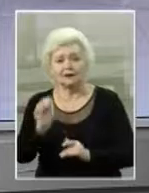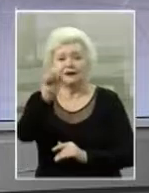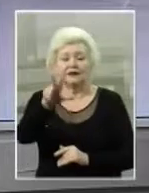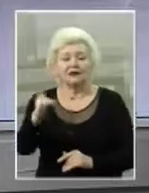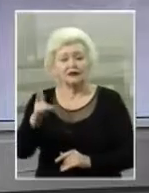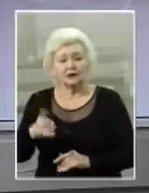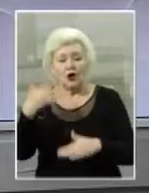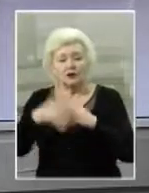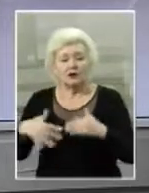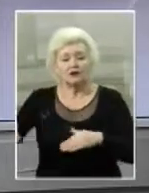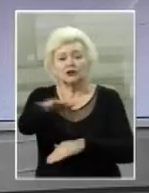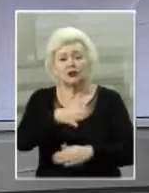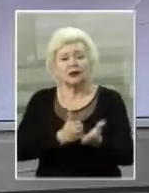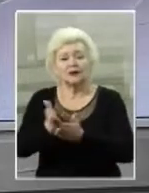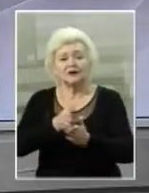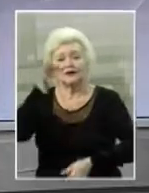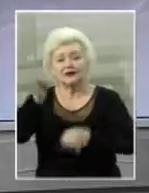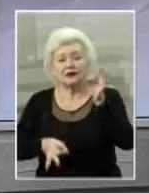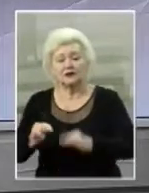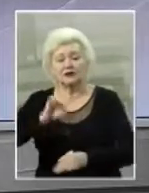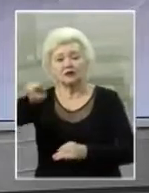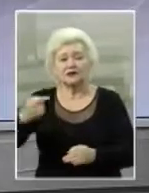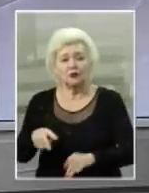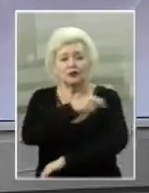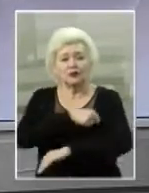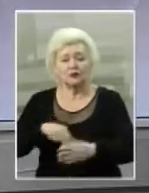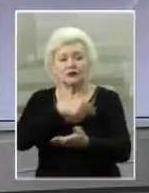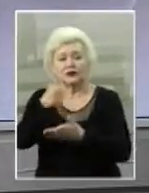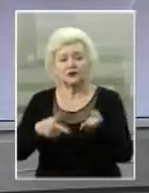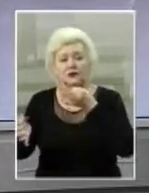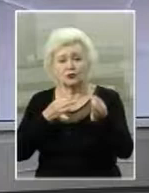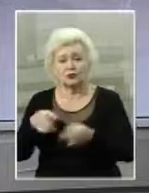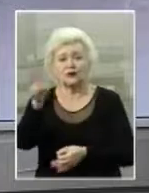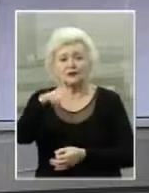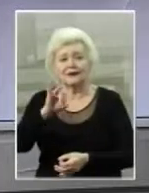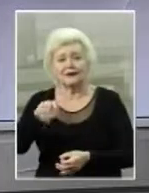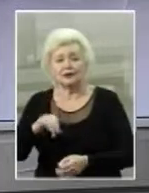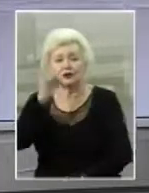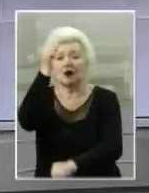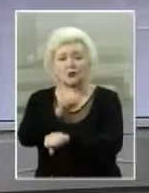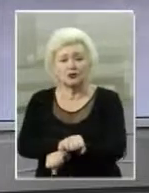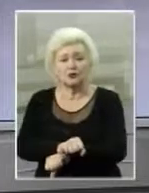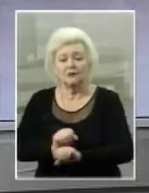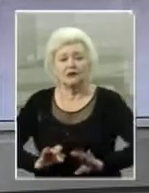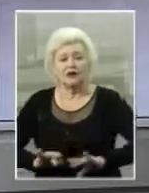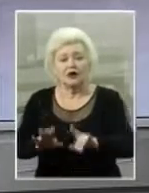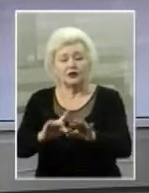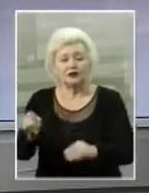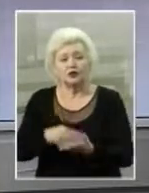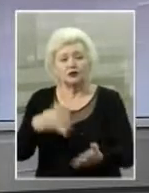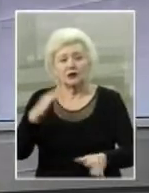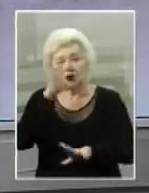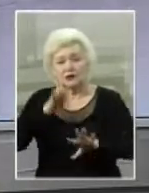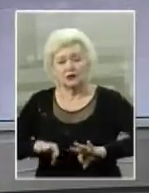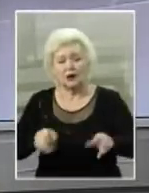13 листопада Херсонський окружний адміністративний суд за позовом депутата міської ради Дмитра Ільченка призупинив дію рішення виконкому про здорожчання